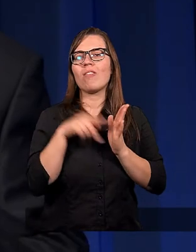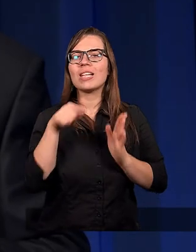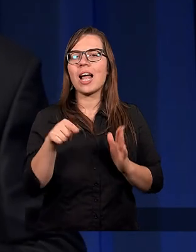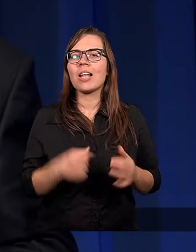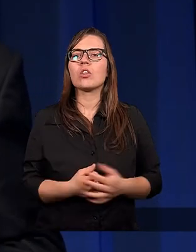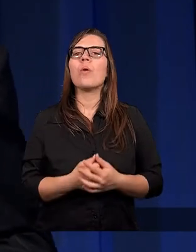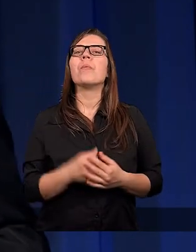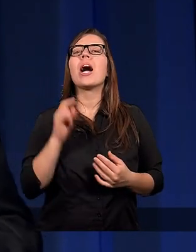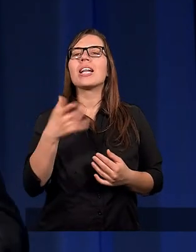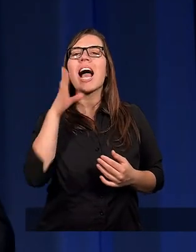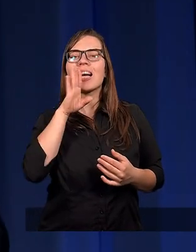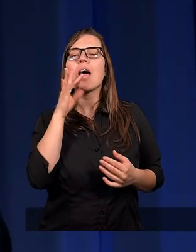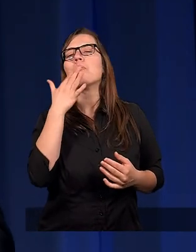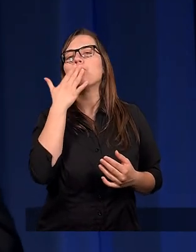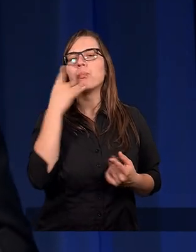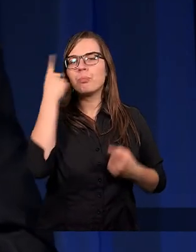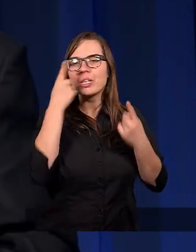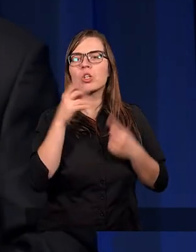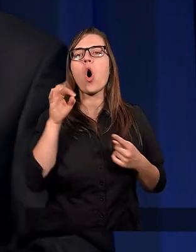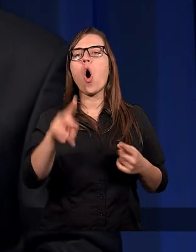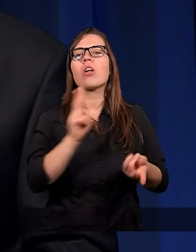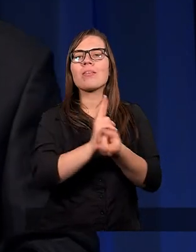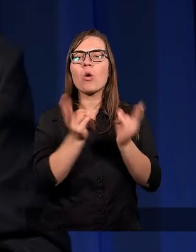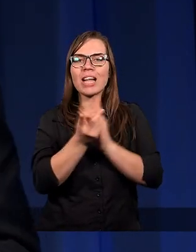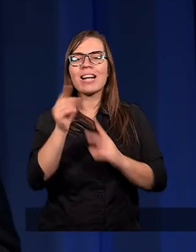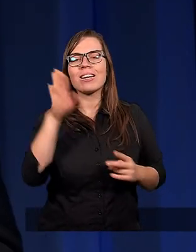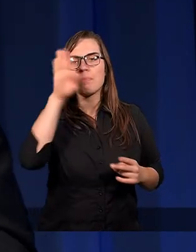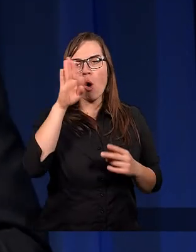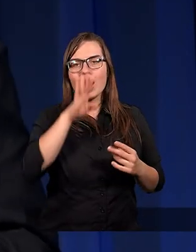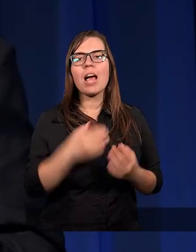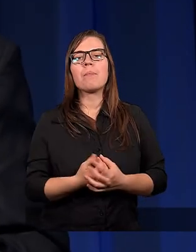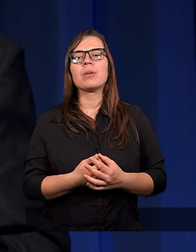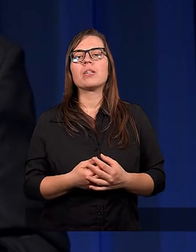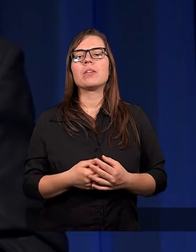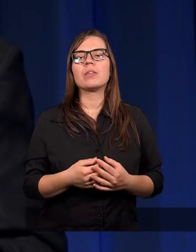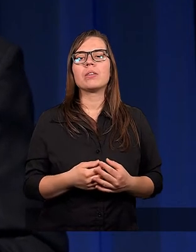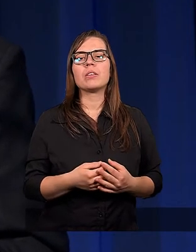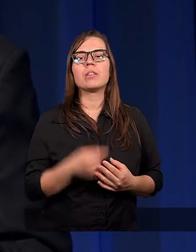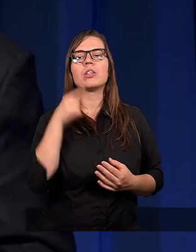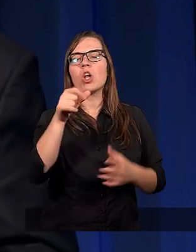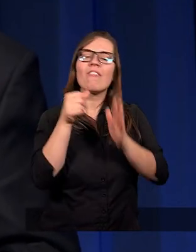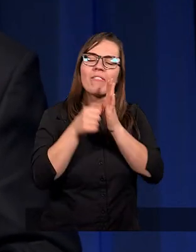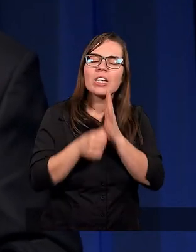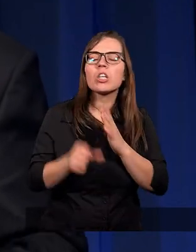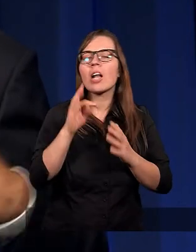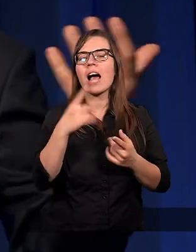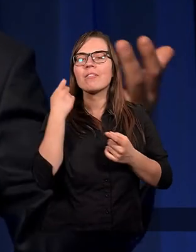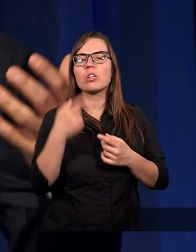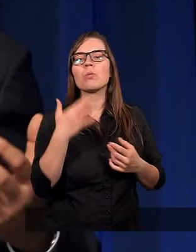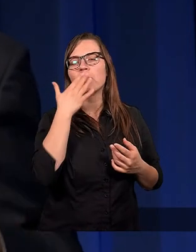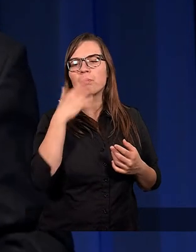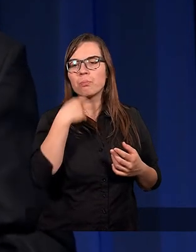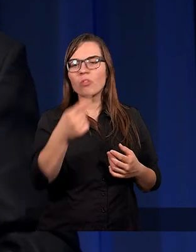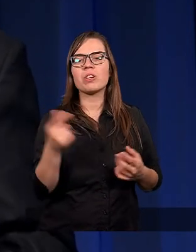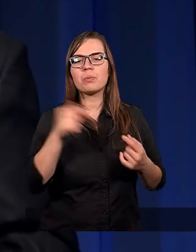Tylko wiecie, tak jak myślimy o spotkaniu z Bogiem, nawet ja zacząłem od takich wyjątkowych chwil, mówimy, Chrystus